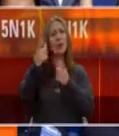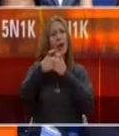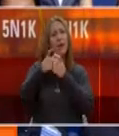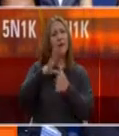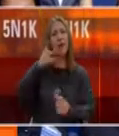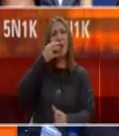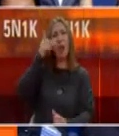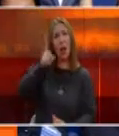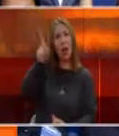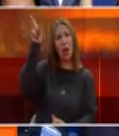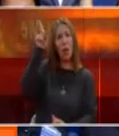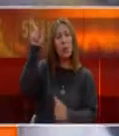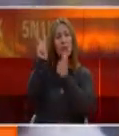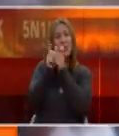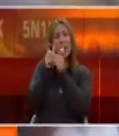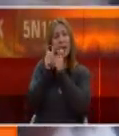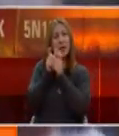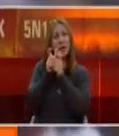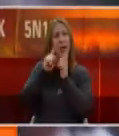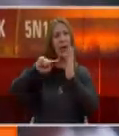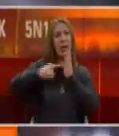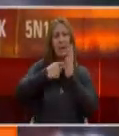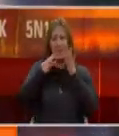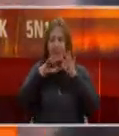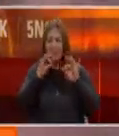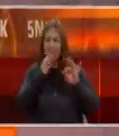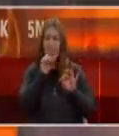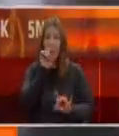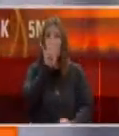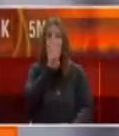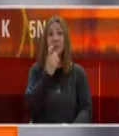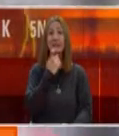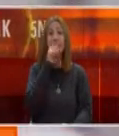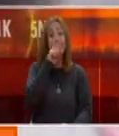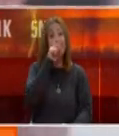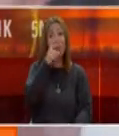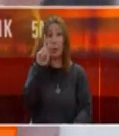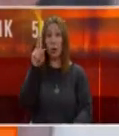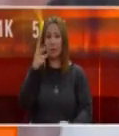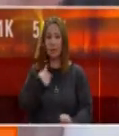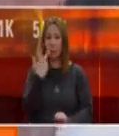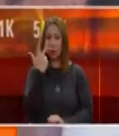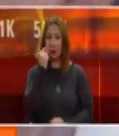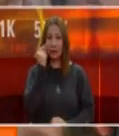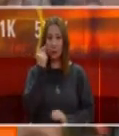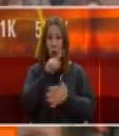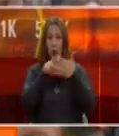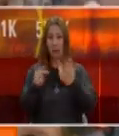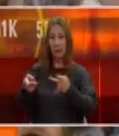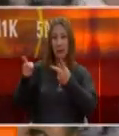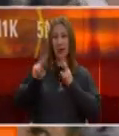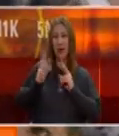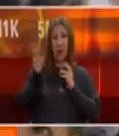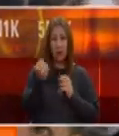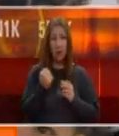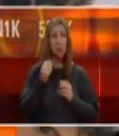bünyesinde. Bu dernek misyonunu tamamlamak üzereydi. 14 Nisan 2012 tarihi itibariyle biz 3 kişi olarak yönetimi devraldık ve daha sonra